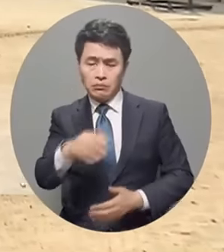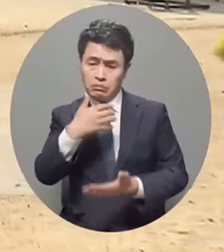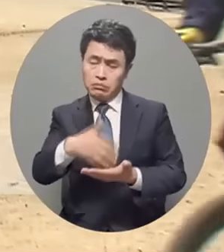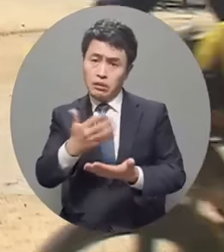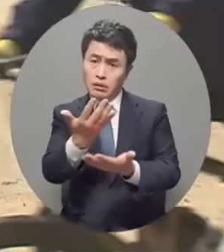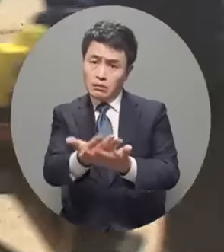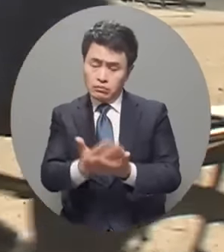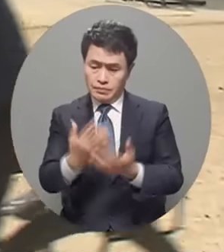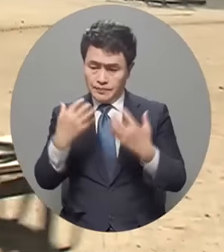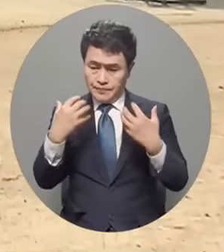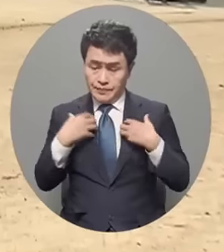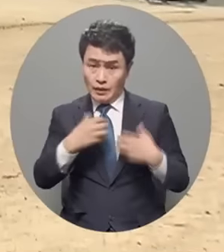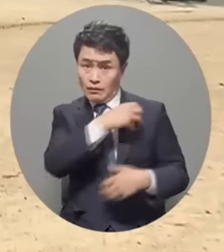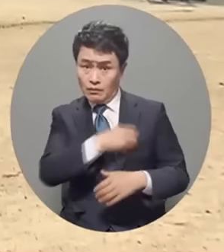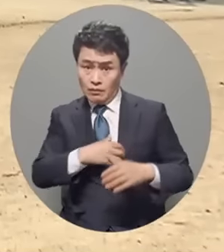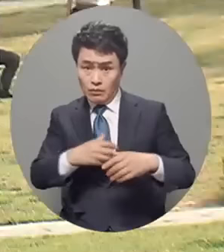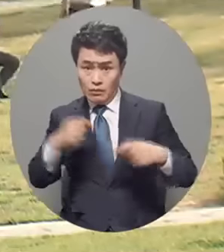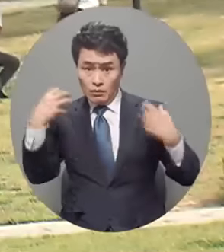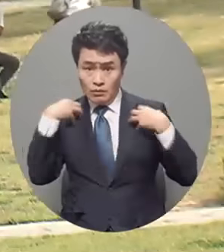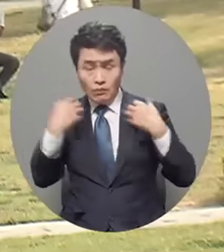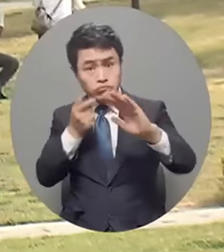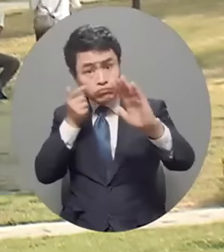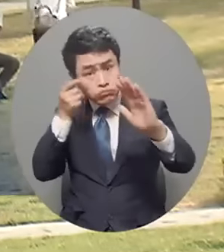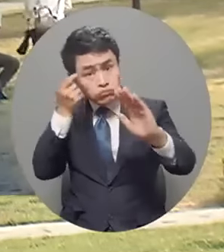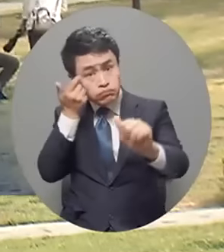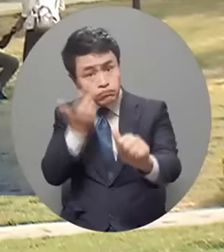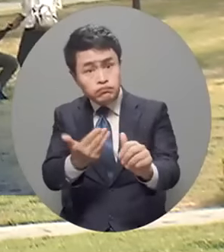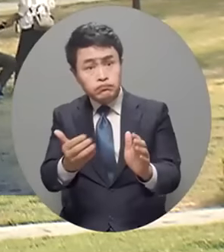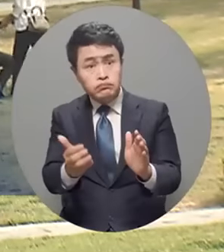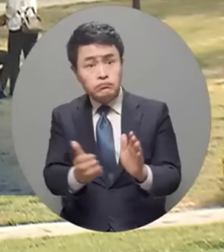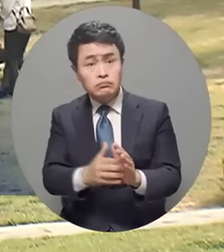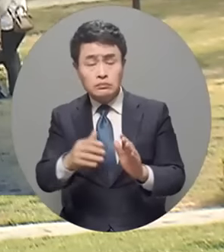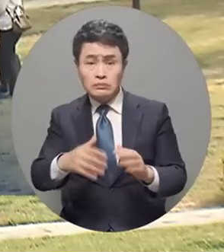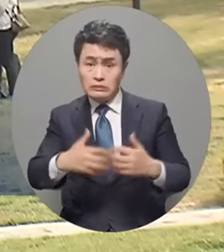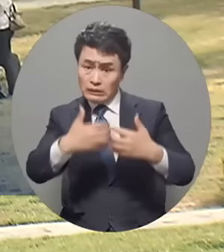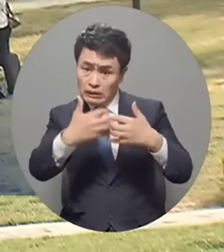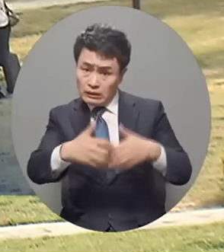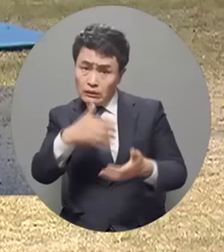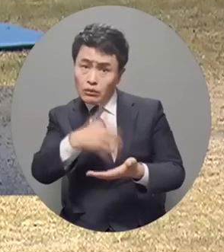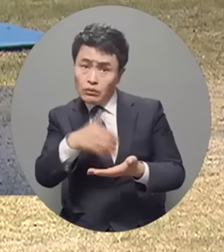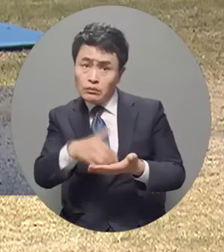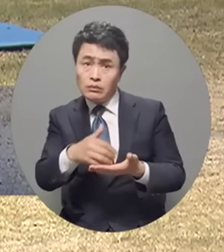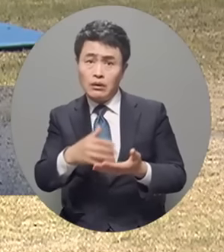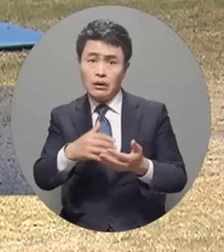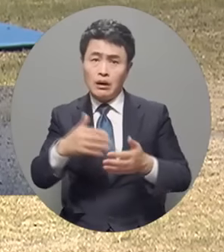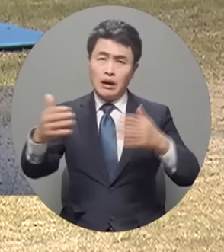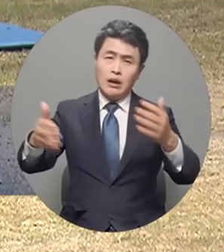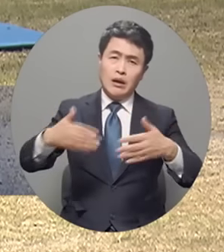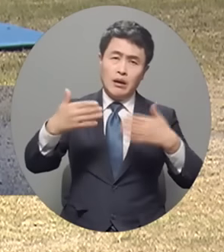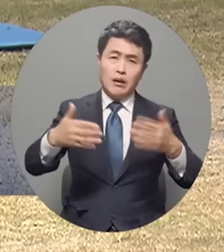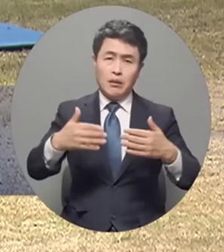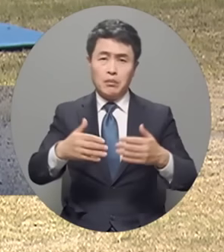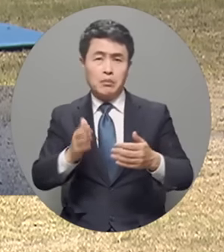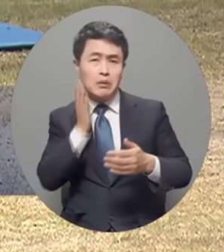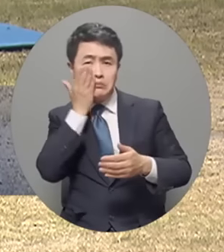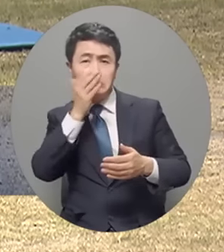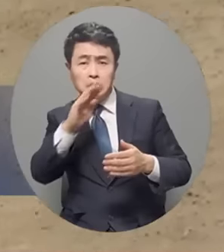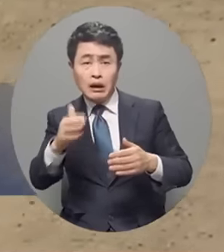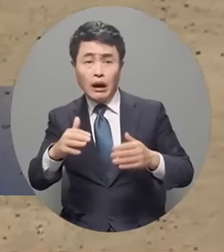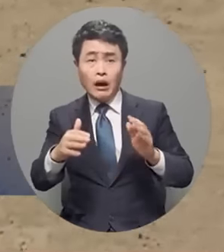작성한 담당 구청에 물어봤습니다. 계수기가 이게 뭐 바람이 많이 불고 하면은 날짝 때문에 지키는 경우도